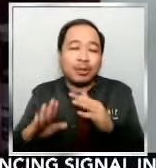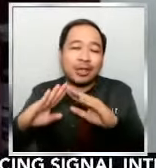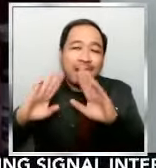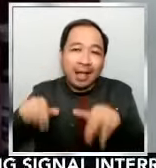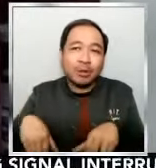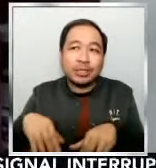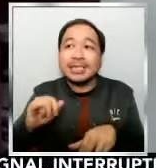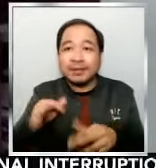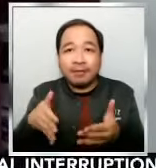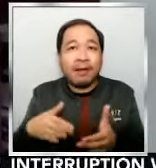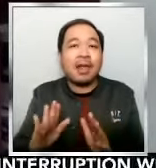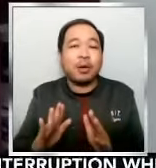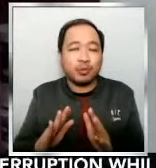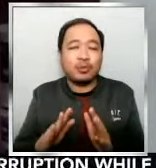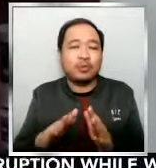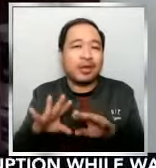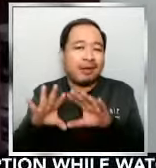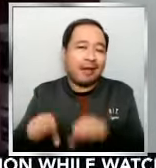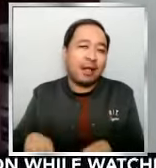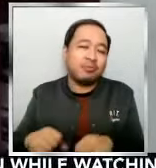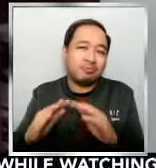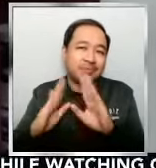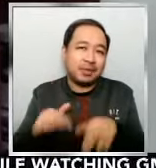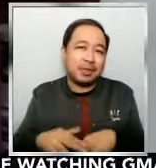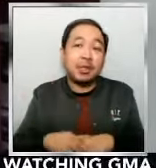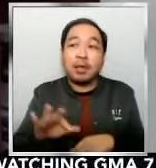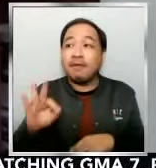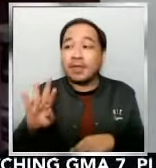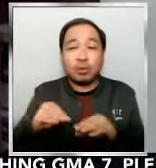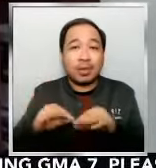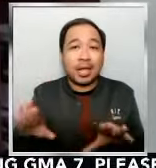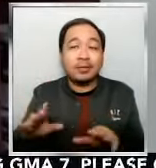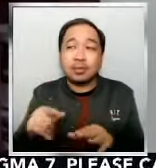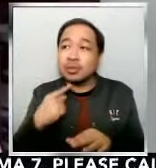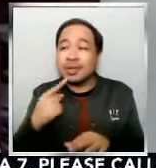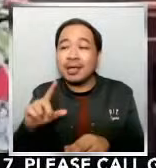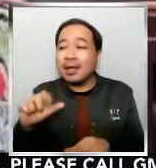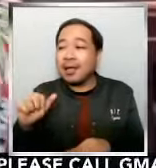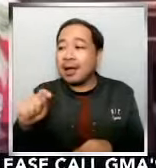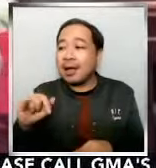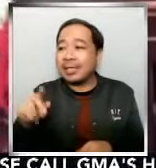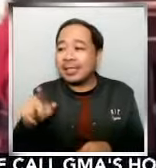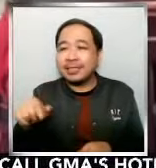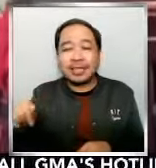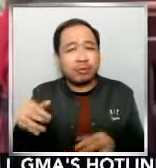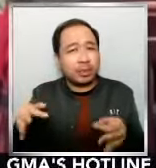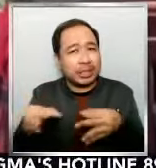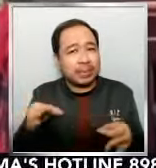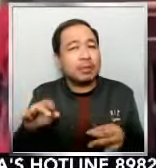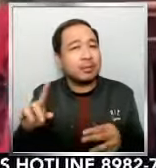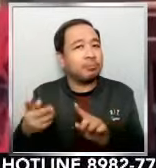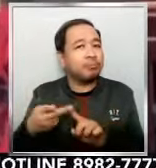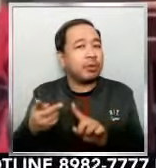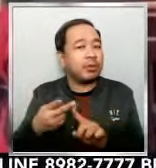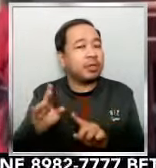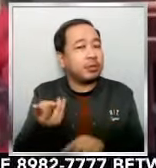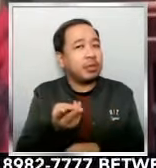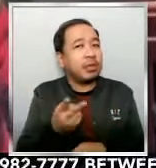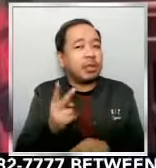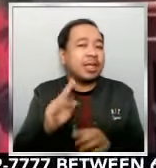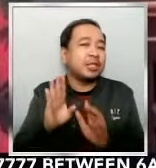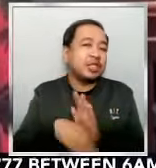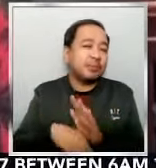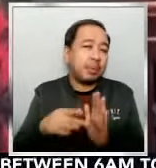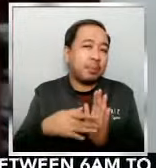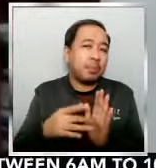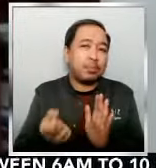kanyang regular na Facebook Live naman, sinabi ng katandem niyang si Representative Lito Atienza na magiging prioridad nila ni Pacquiao ang murang gamot sakaling manalo